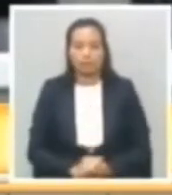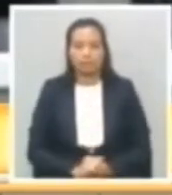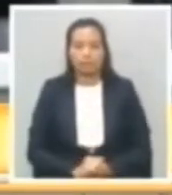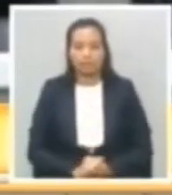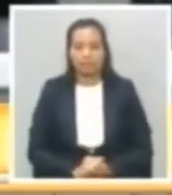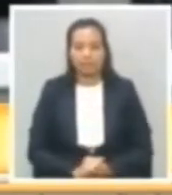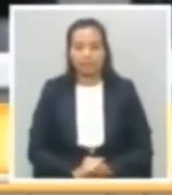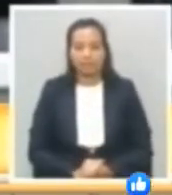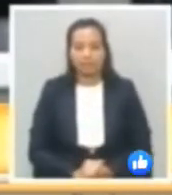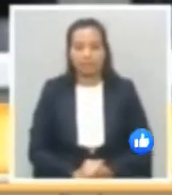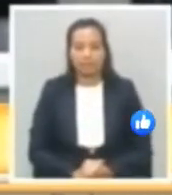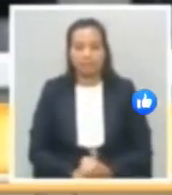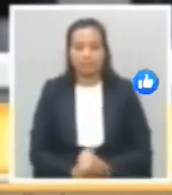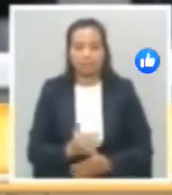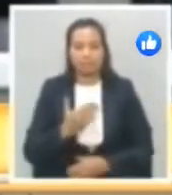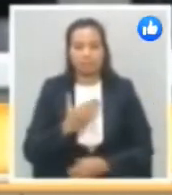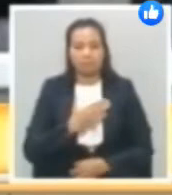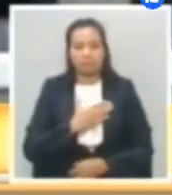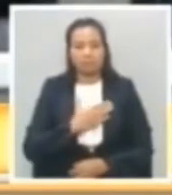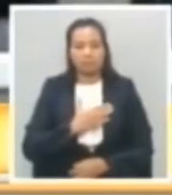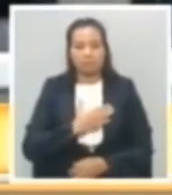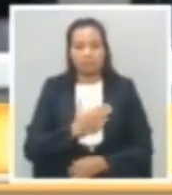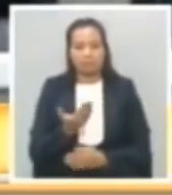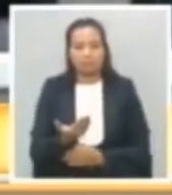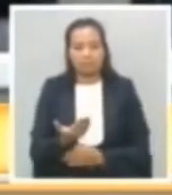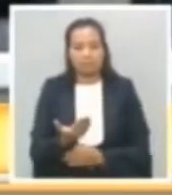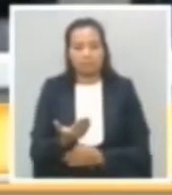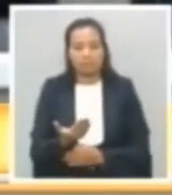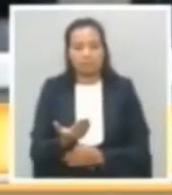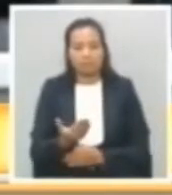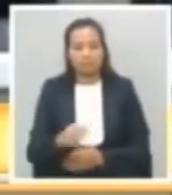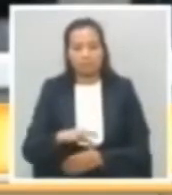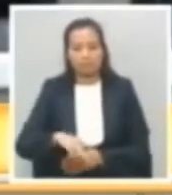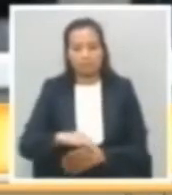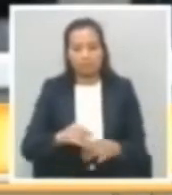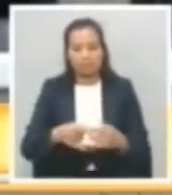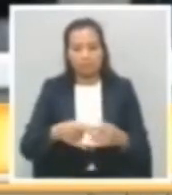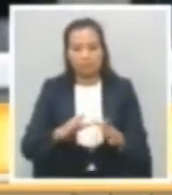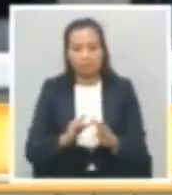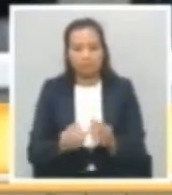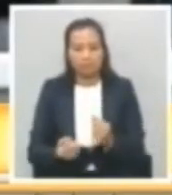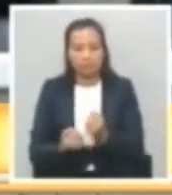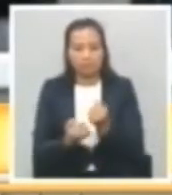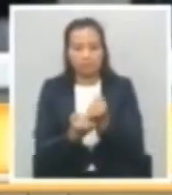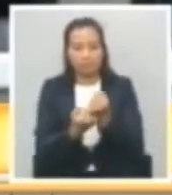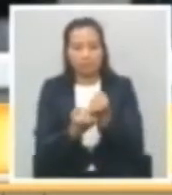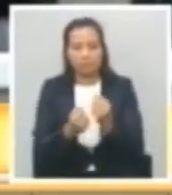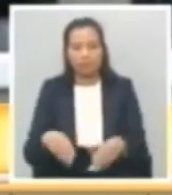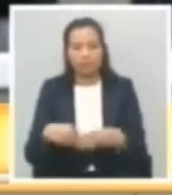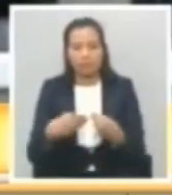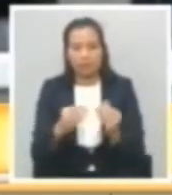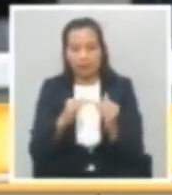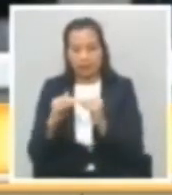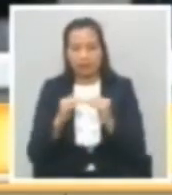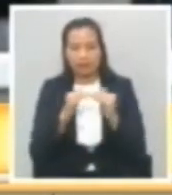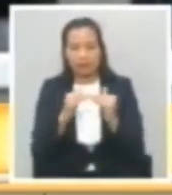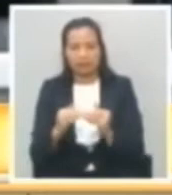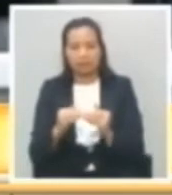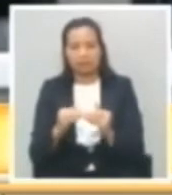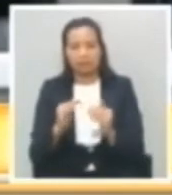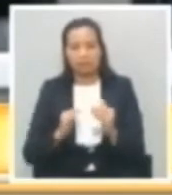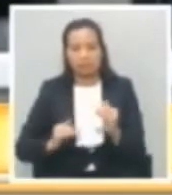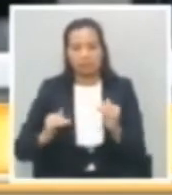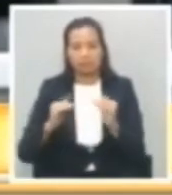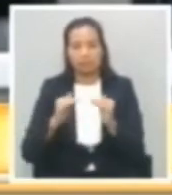นี้เนี่ยผมไม่อยากที่จะให้พวกเราปล่อยให้การต่อสู้เพื่อให้มีความเป็นธรรมความเสมอภ